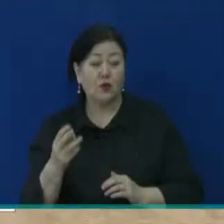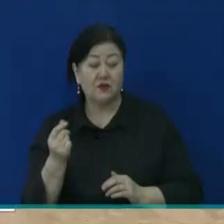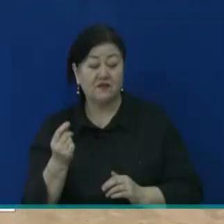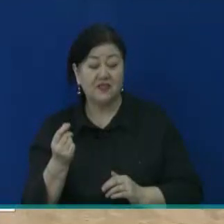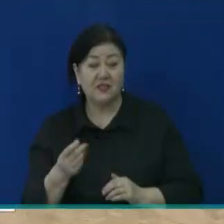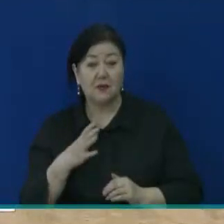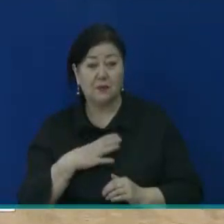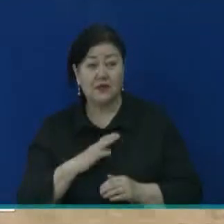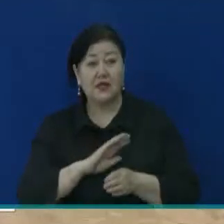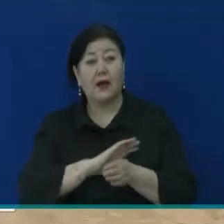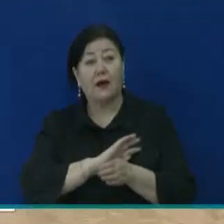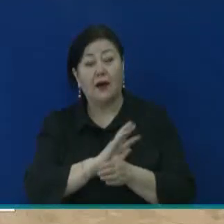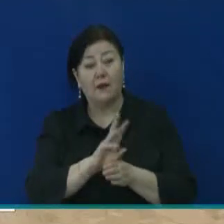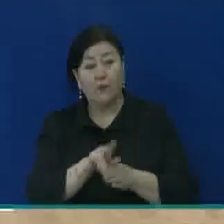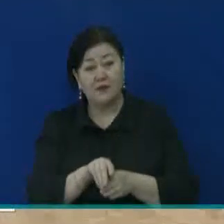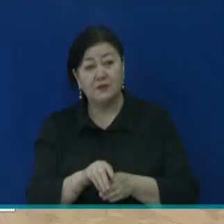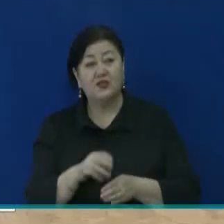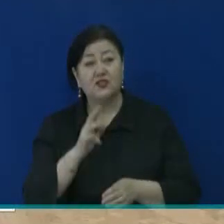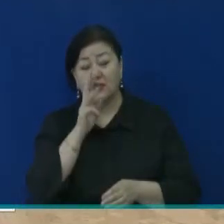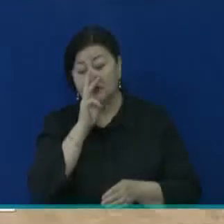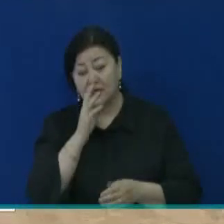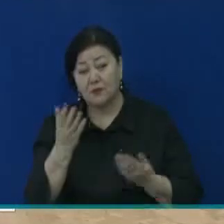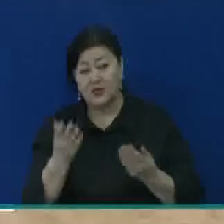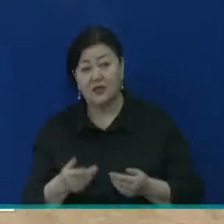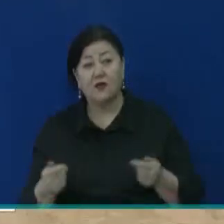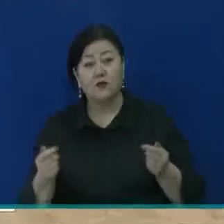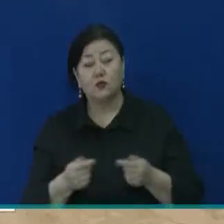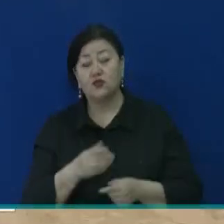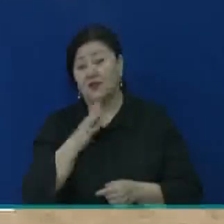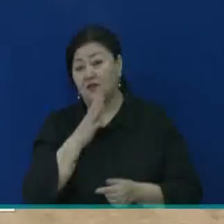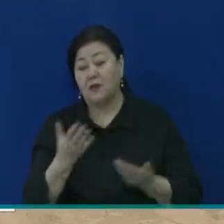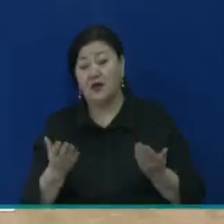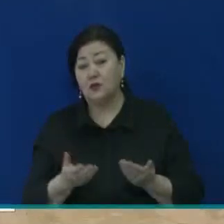305 жұмысшының құқығы қорғалды. Жылзай Мұратқызы, Расул Дүйсенбеков, Елжан Мұғызымов, Семей телеарнасы.